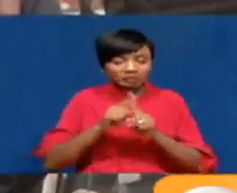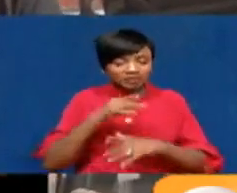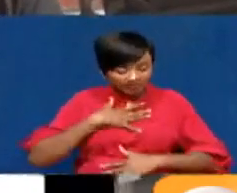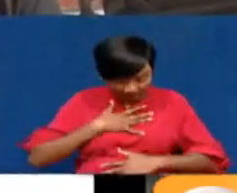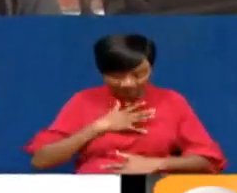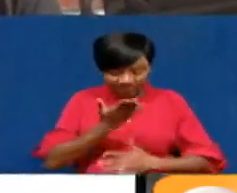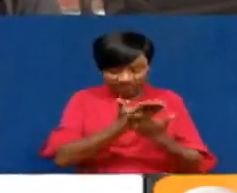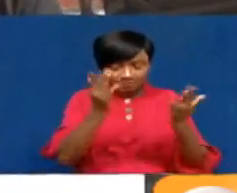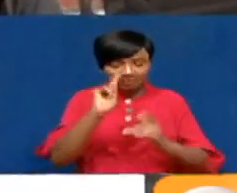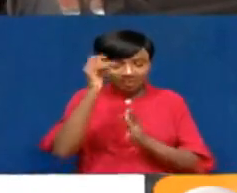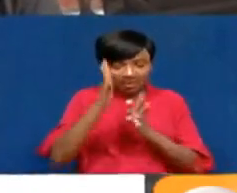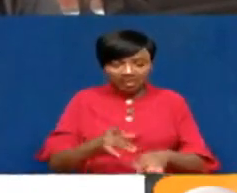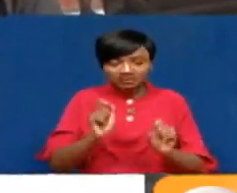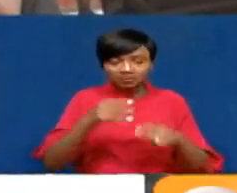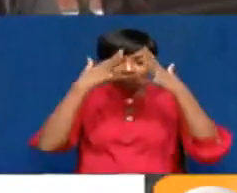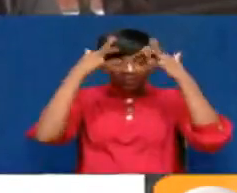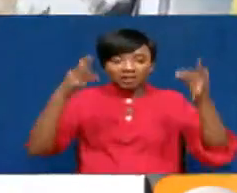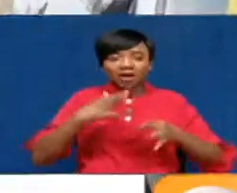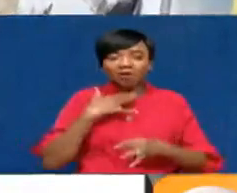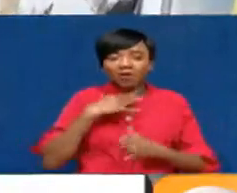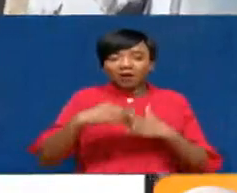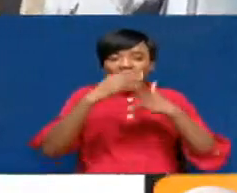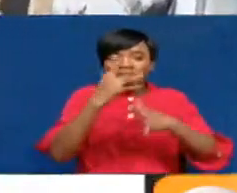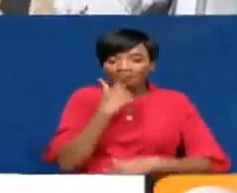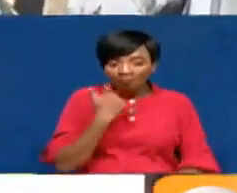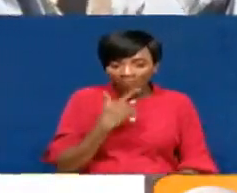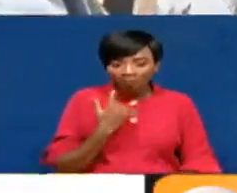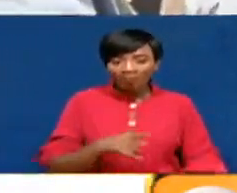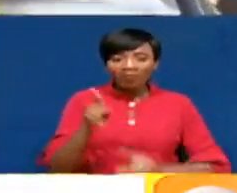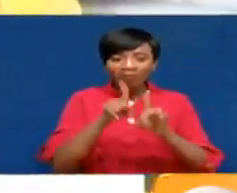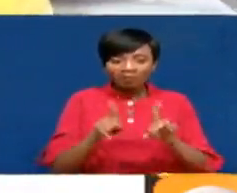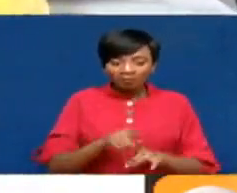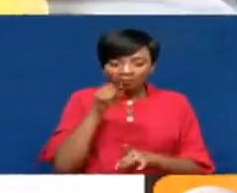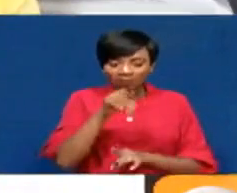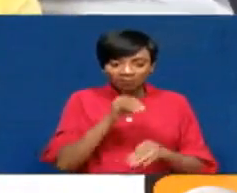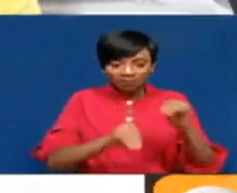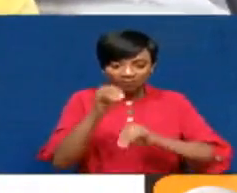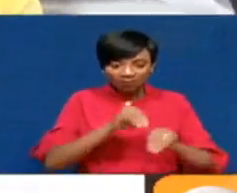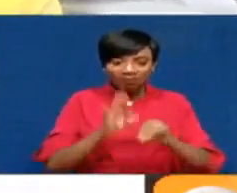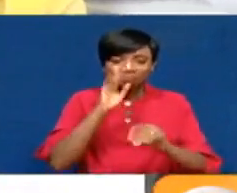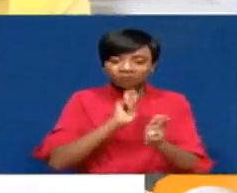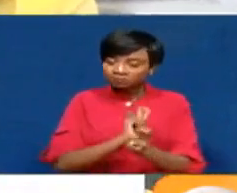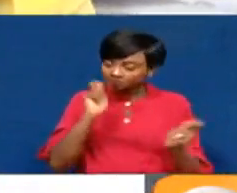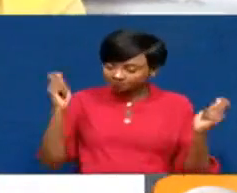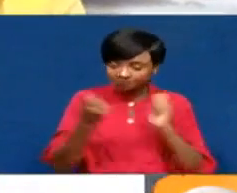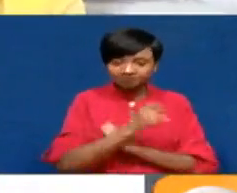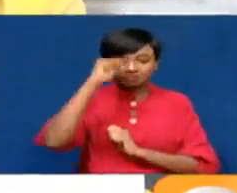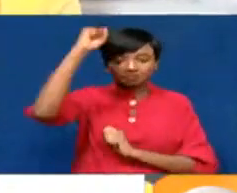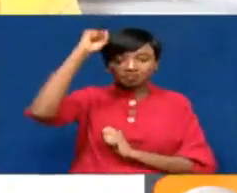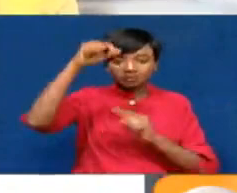wanaweza kujiamulia watachagua nani kama rais. Itakuwa ni kura ya kubadilisha sura ya siasa ya